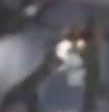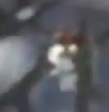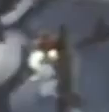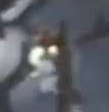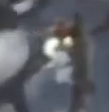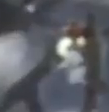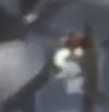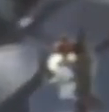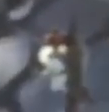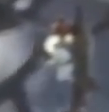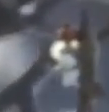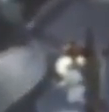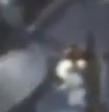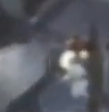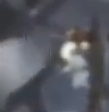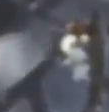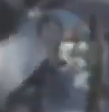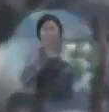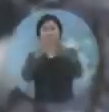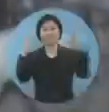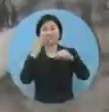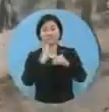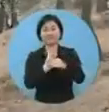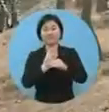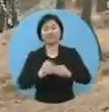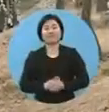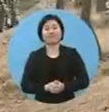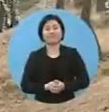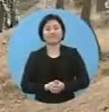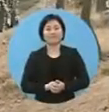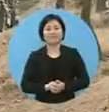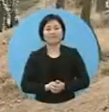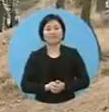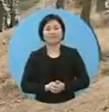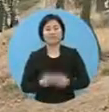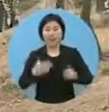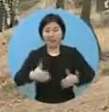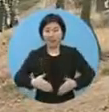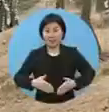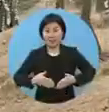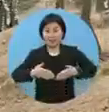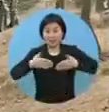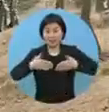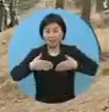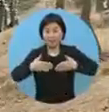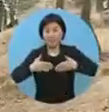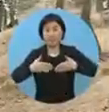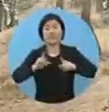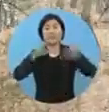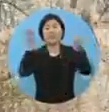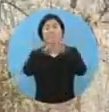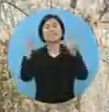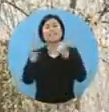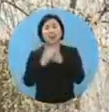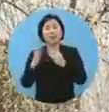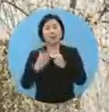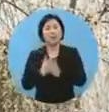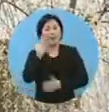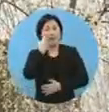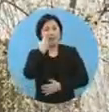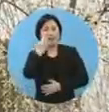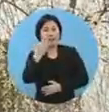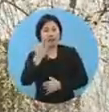부쩍 따뜻해진 날씨 덕분에 매혹적인 남도의 봄이 상춘객을 손짓하고 있습니다. 생명의 땅 전남